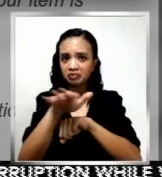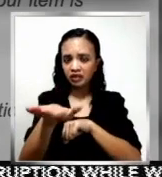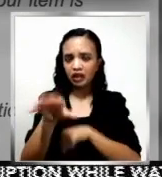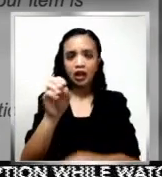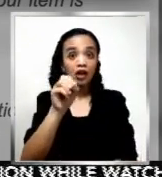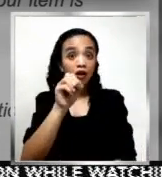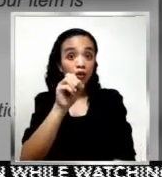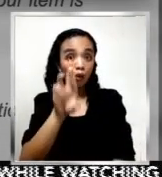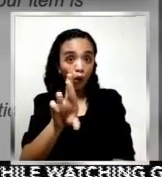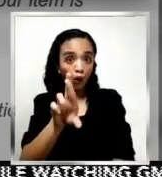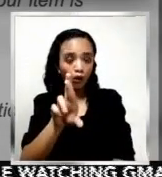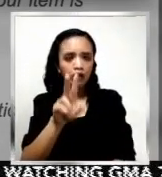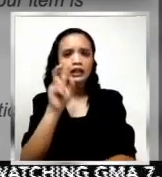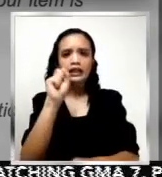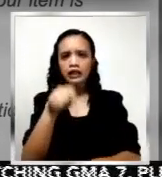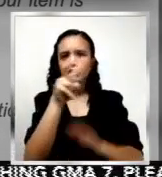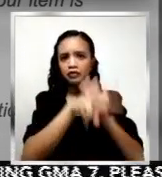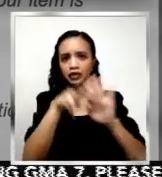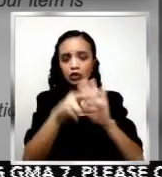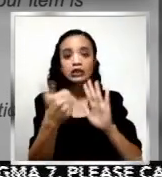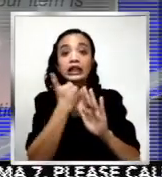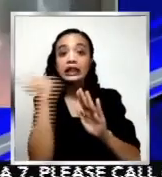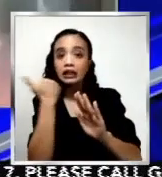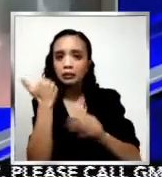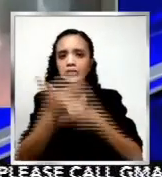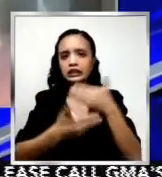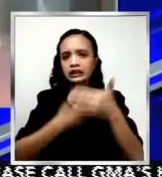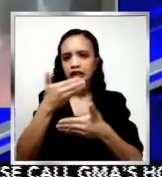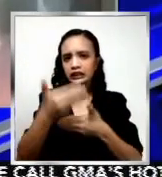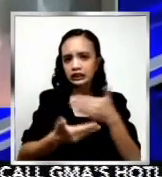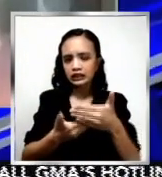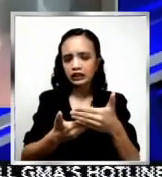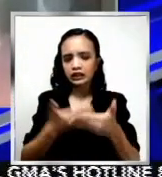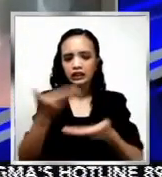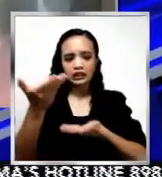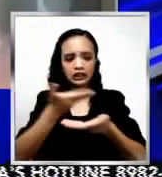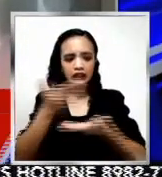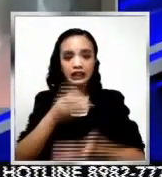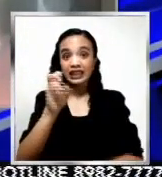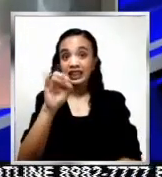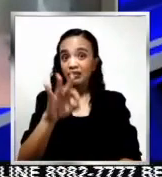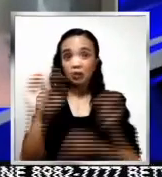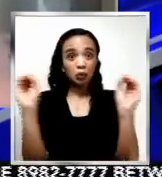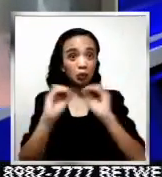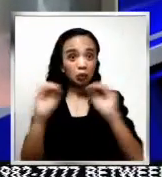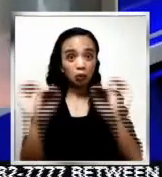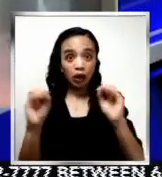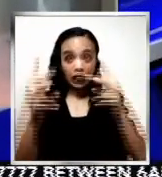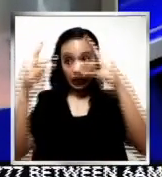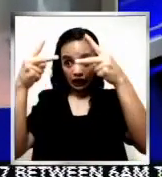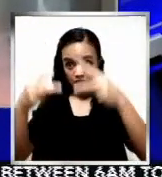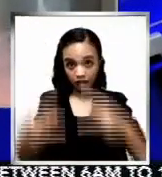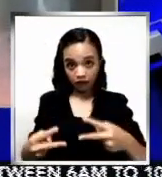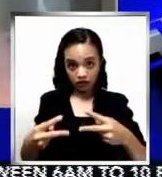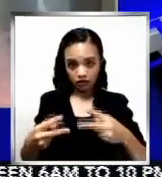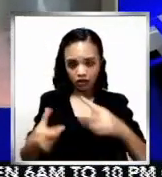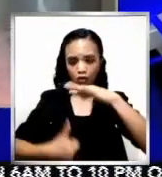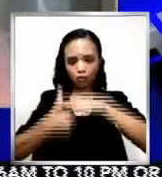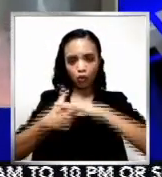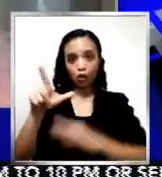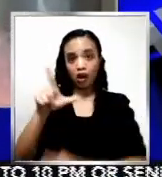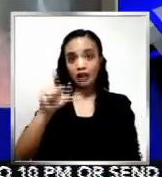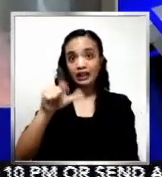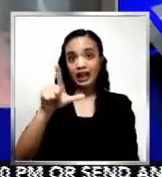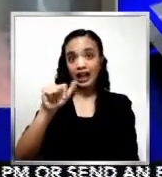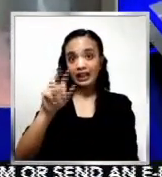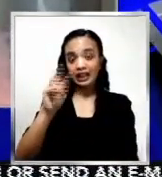video yon ng ibang transaksyon. Kung wala talaga sa database ni Lala Move yung alleged rider na sinasabi,